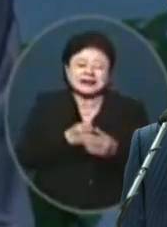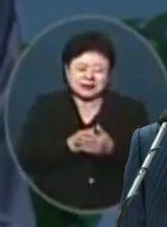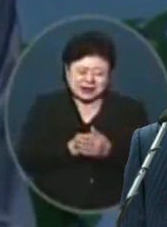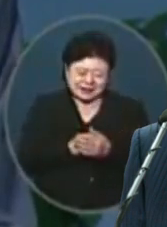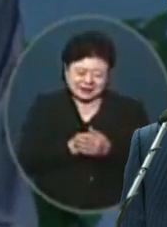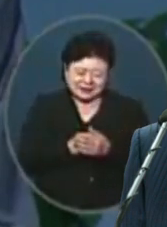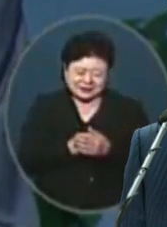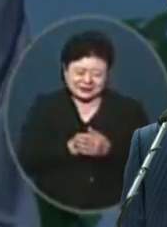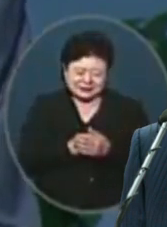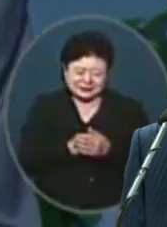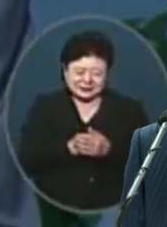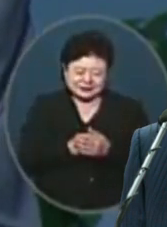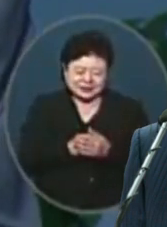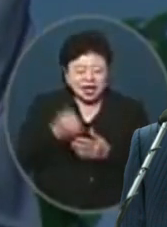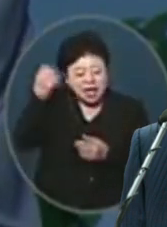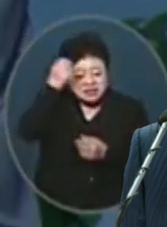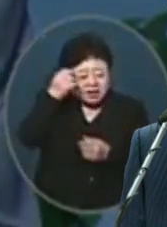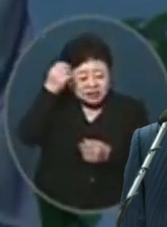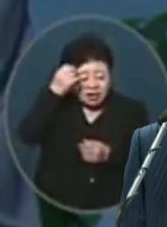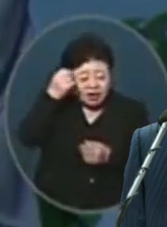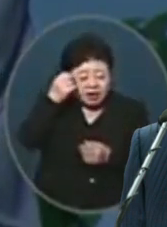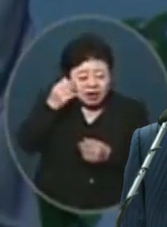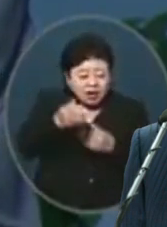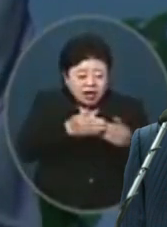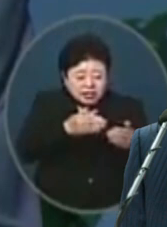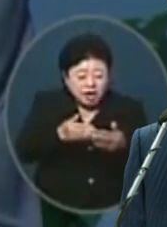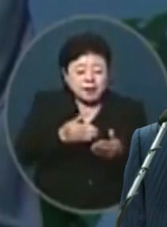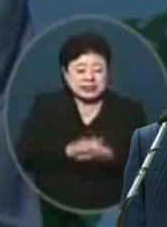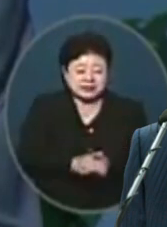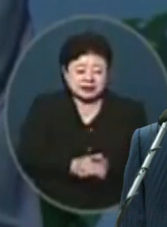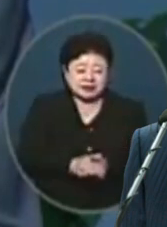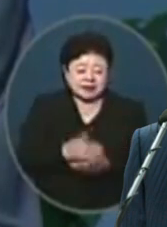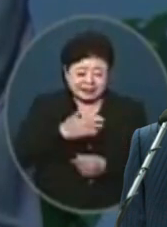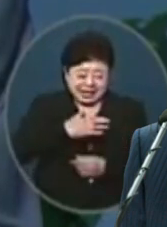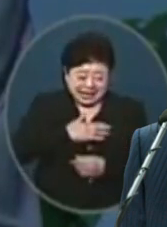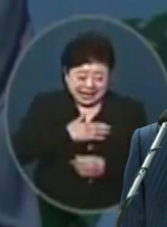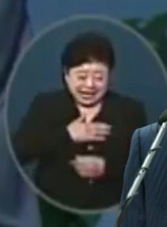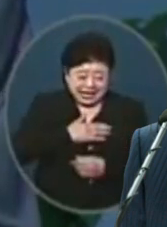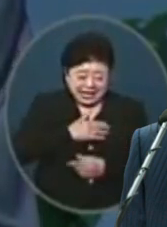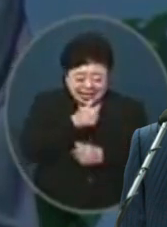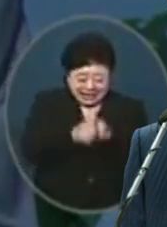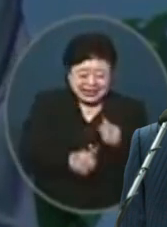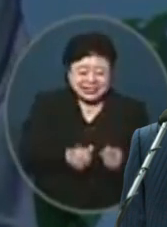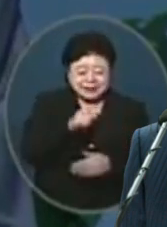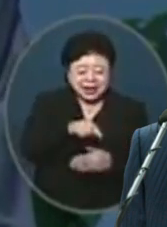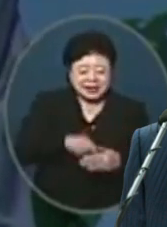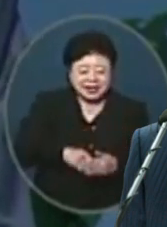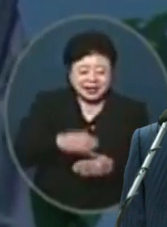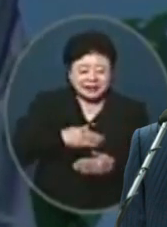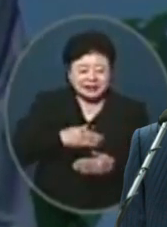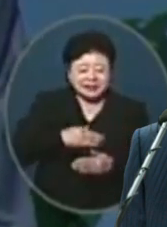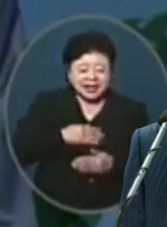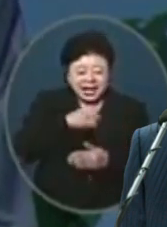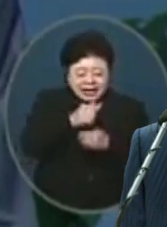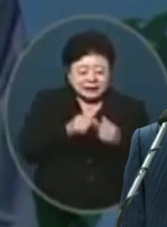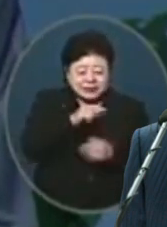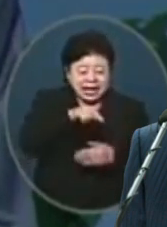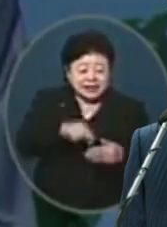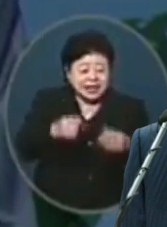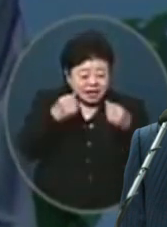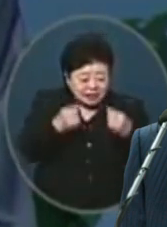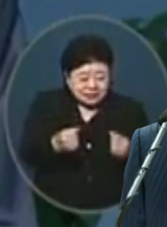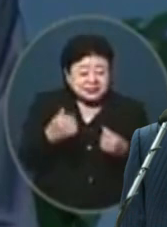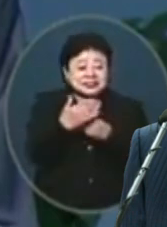것입니다. 성령을 체험해서 내가 하나님 안에 하나님이 내 안에 계신